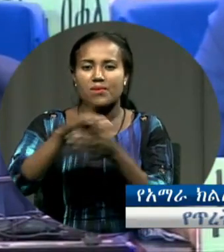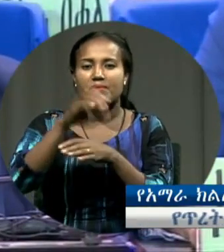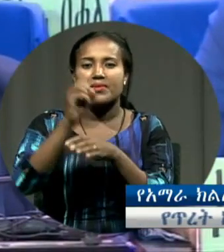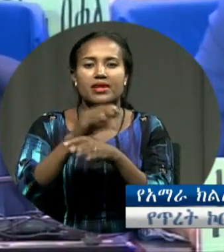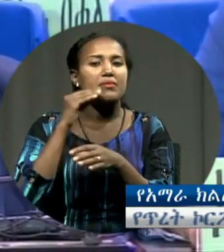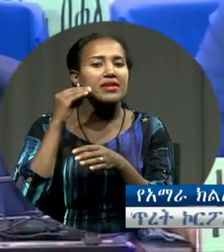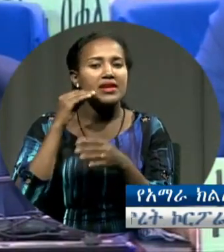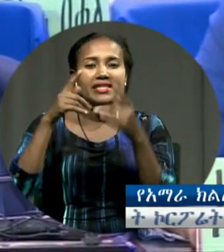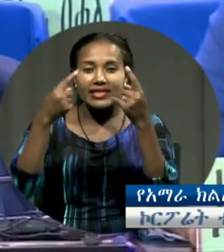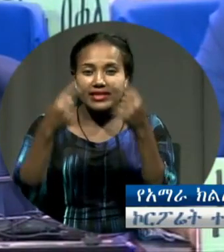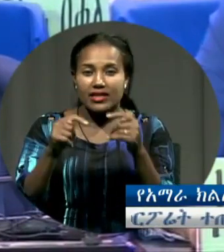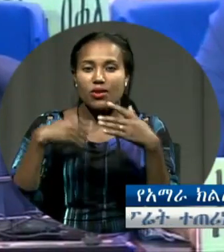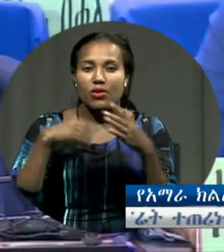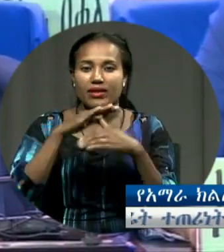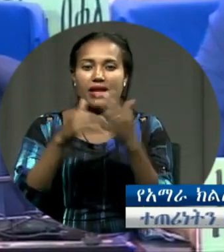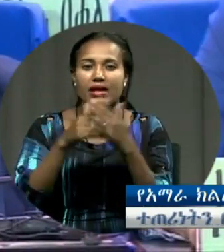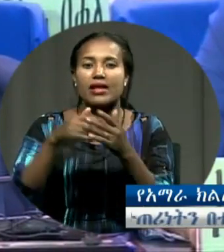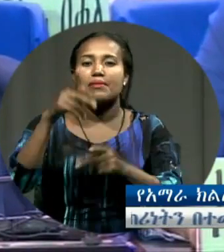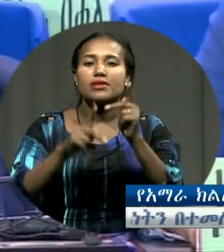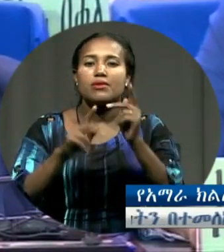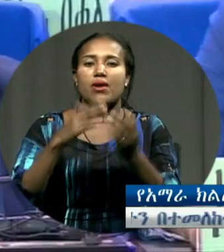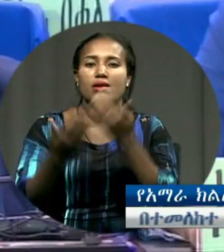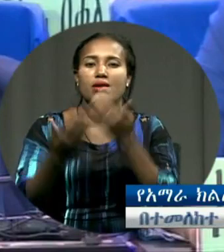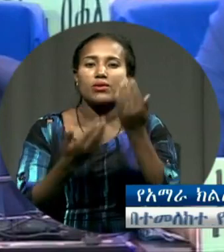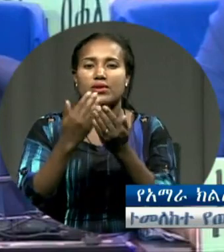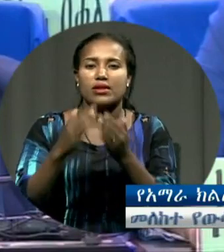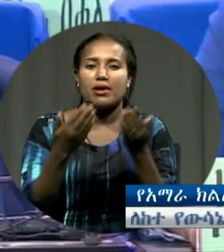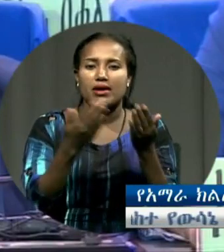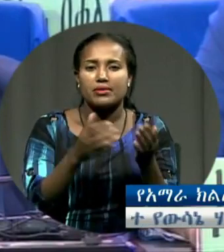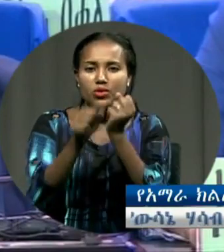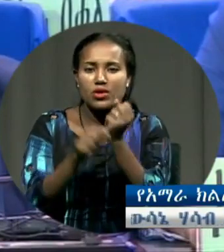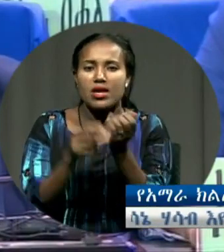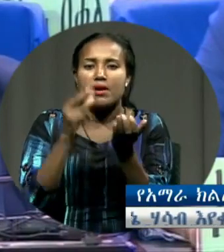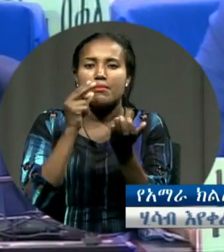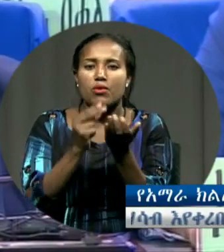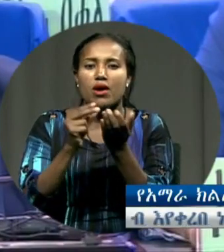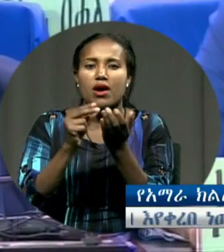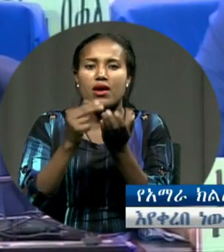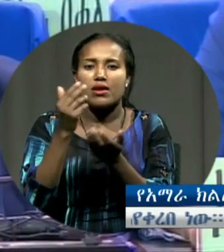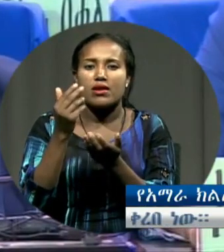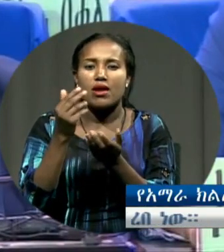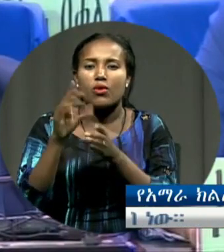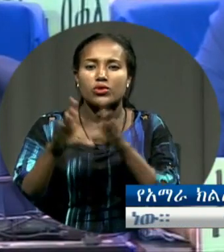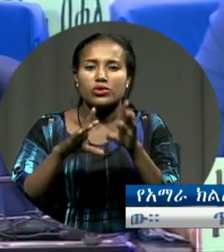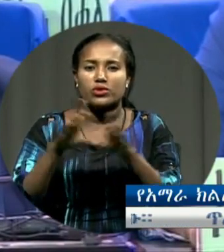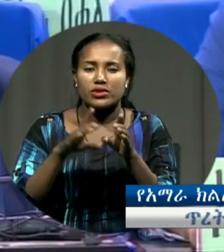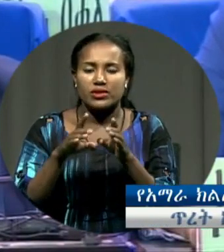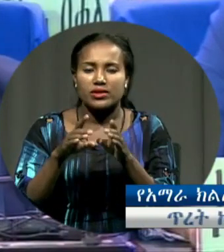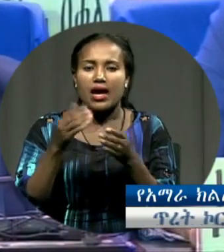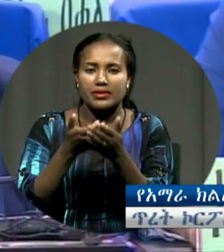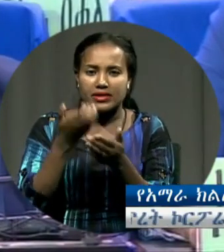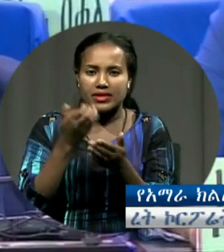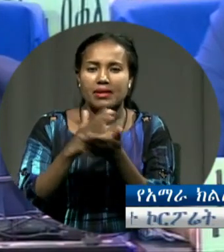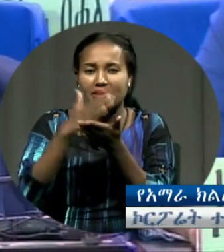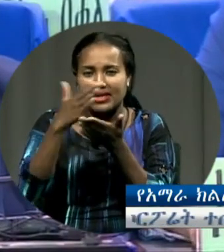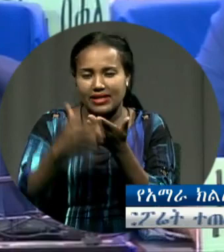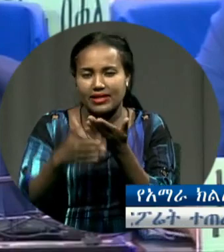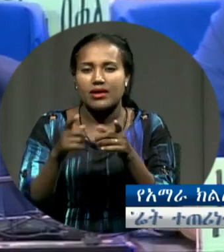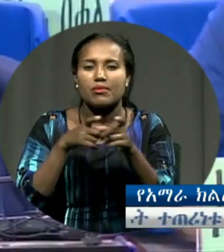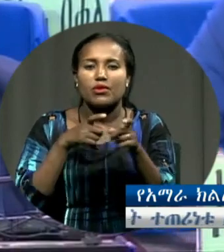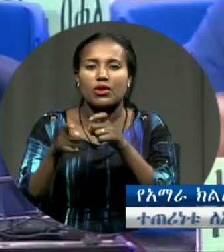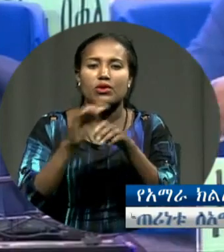ቤት እንደ ጥረት ያሉ አጠቃላይ ለህብረተሰቡ አገልግሎት ለማቅረብ የተመሰረቱ የበጎ አድራጎት ድርጅቶች ሀብትና ንብረትን ከምክንያት የመቆጣጠር ምቹ